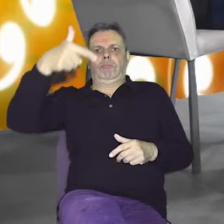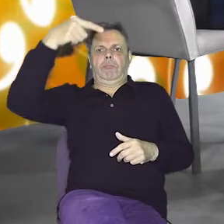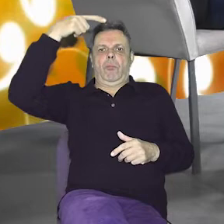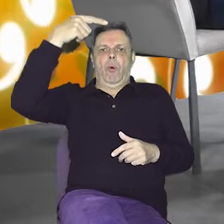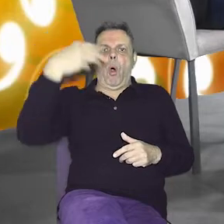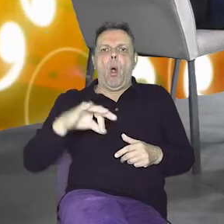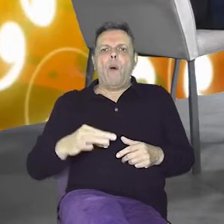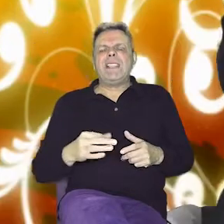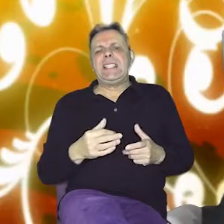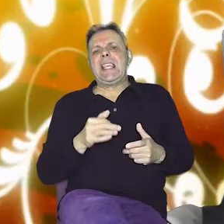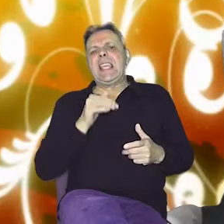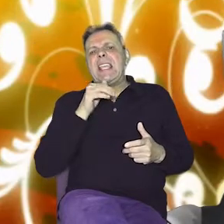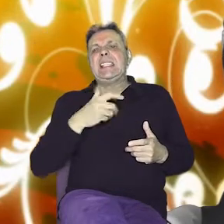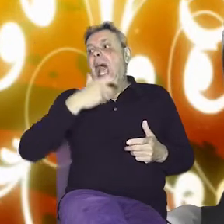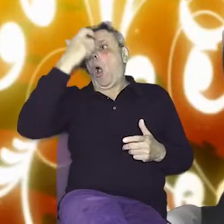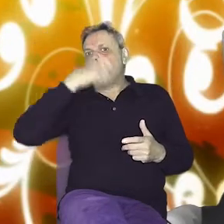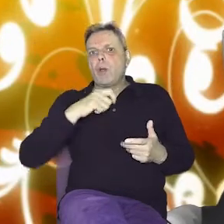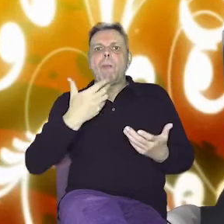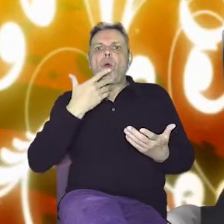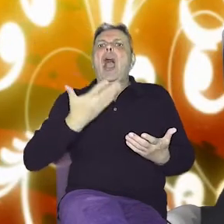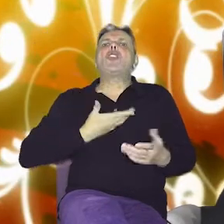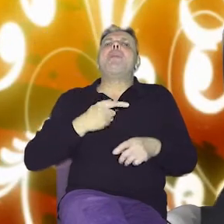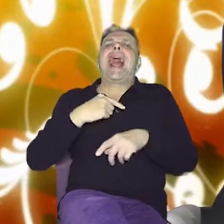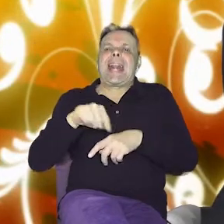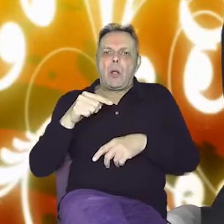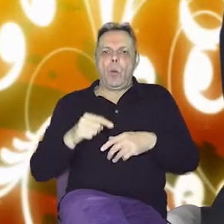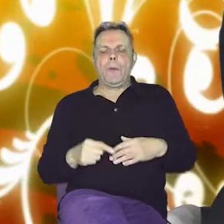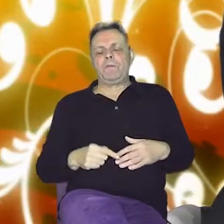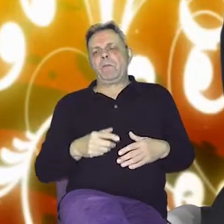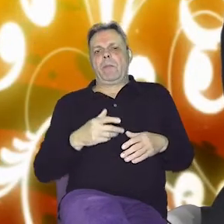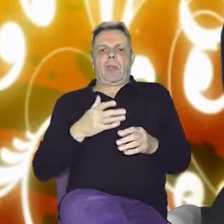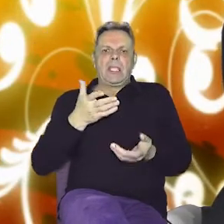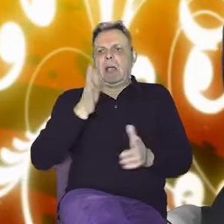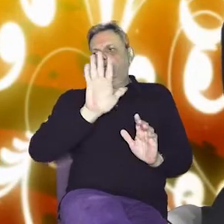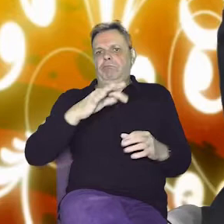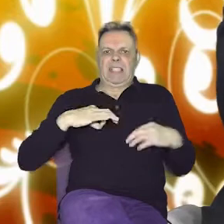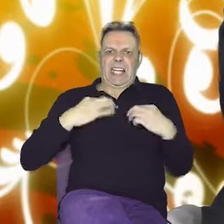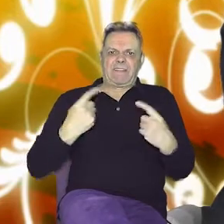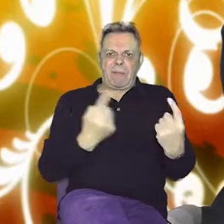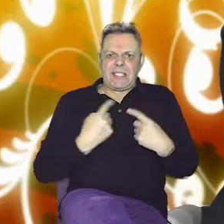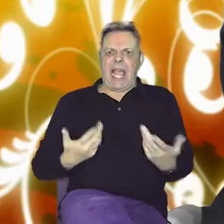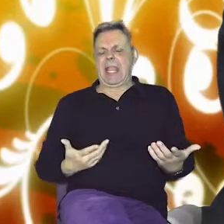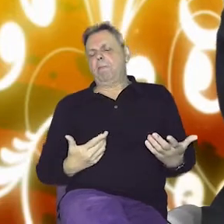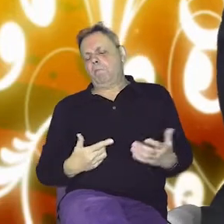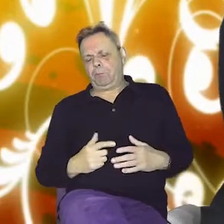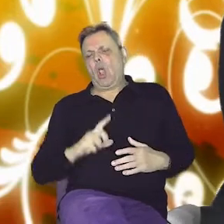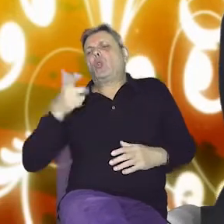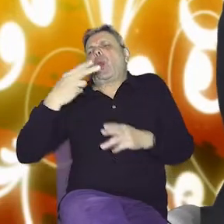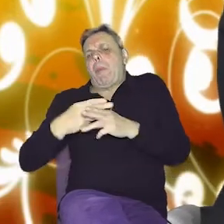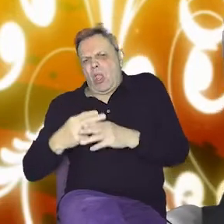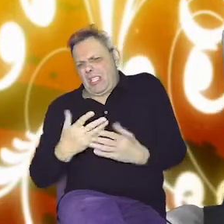ovisi, što je u korelaciji i sa osobom koja je zadobila tu ranu, sa njenim zdravstvenim stanjem, sa komorbitetom i